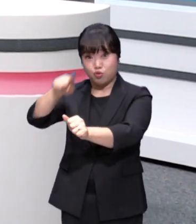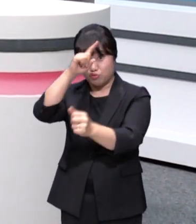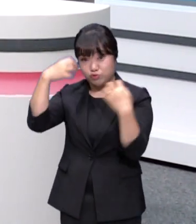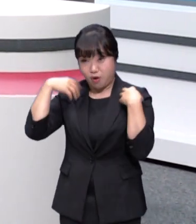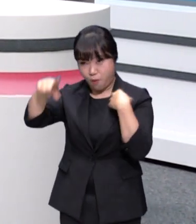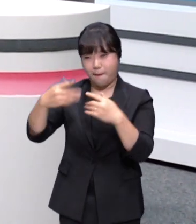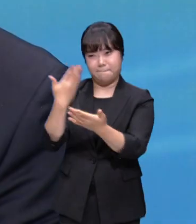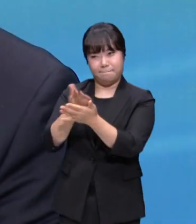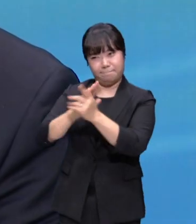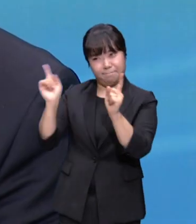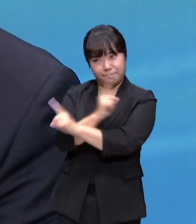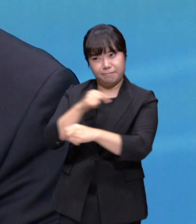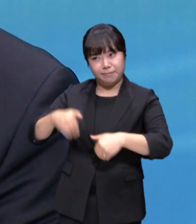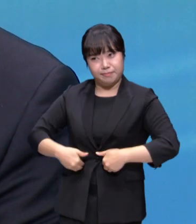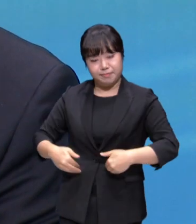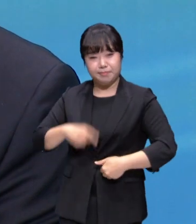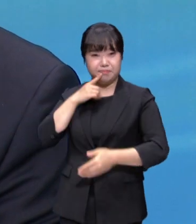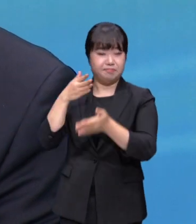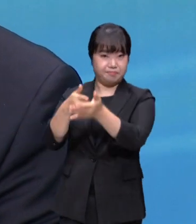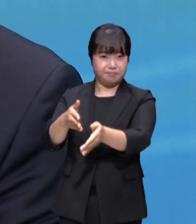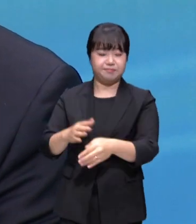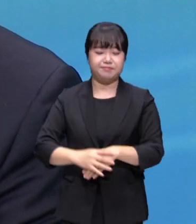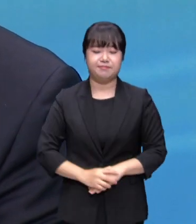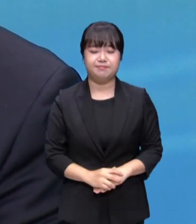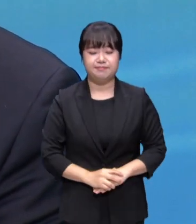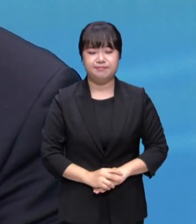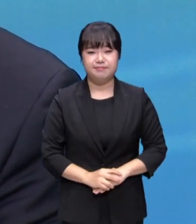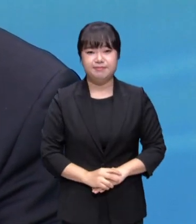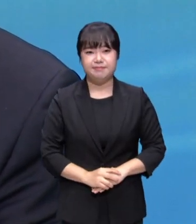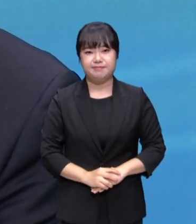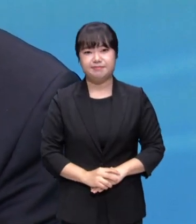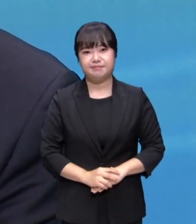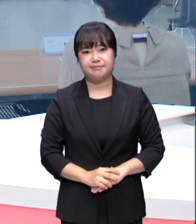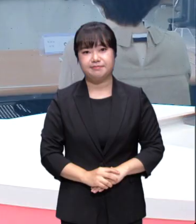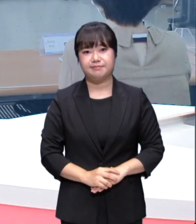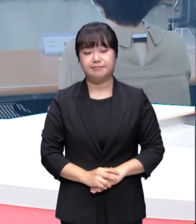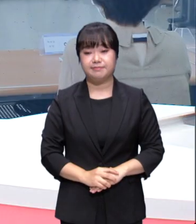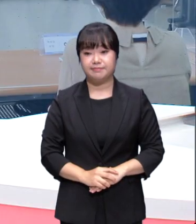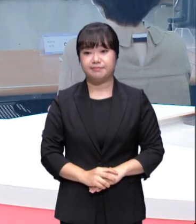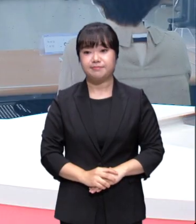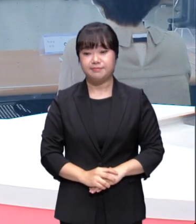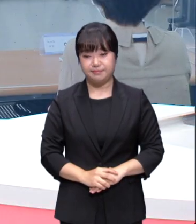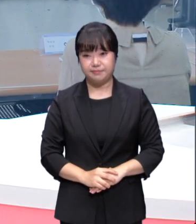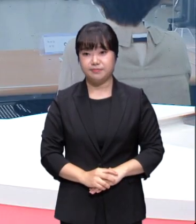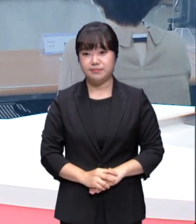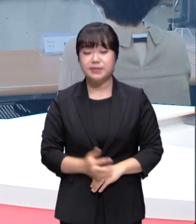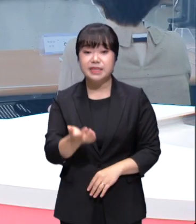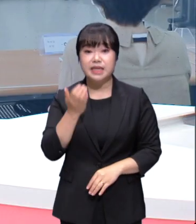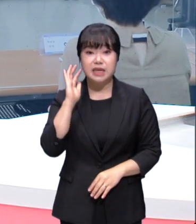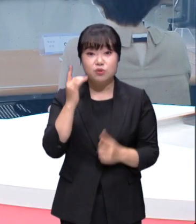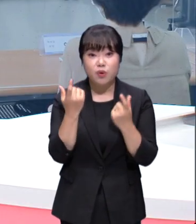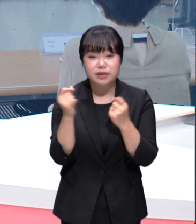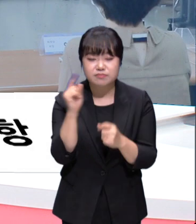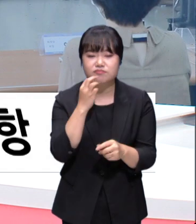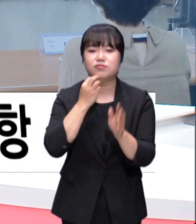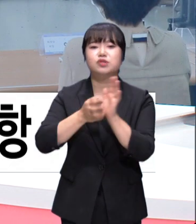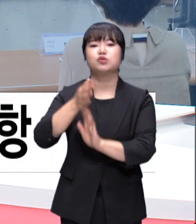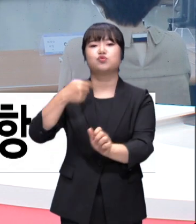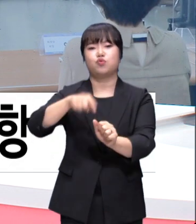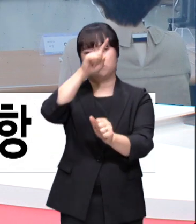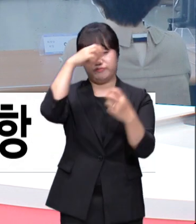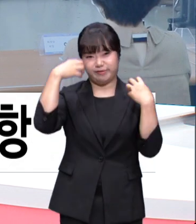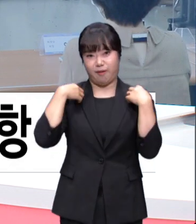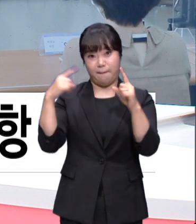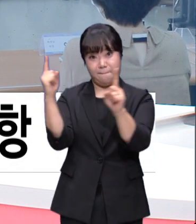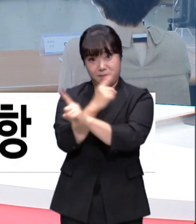개선도 약속했습니다. BTV 뉴스 김대우입니다. 앞서 언급한 대로 이 서울시 교육청의